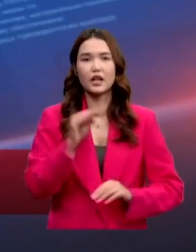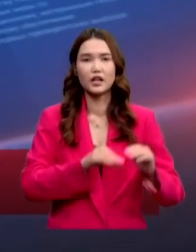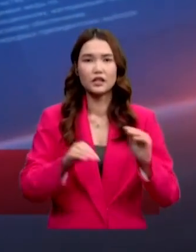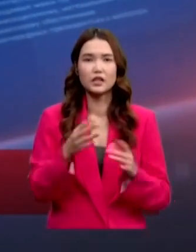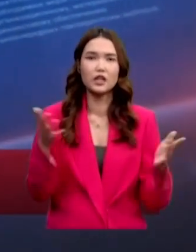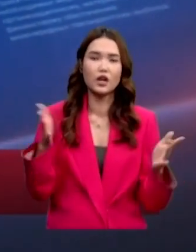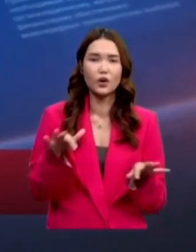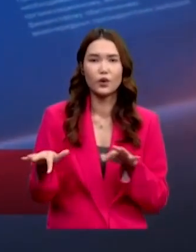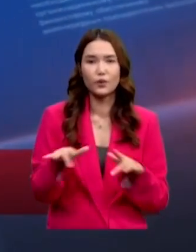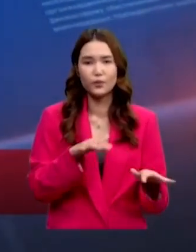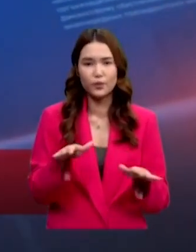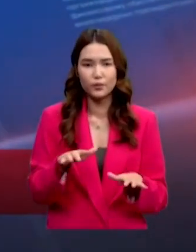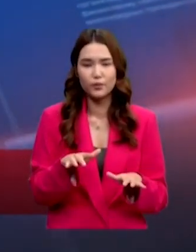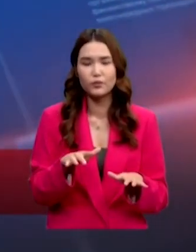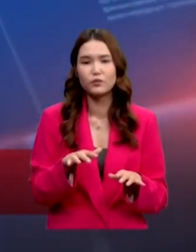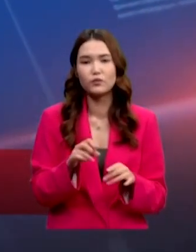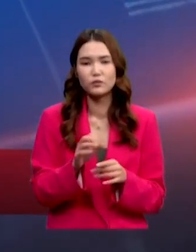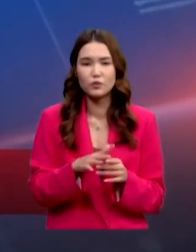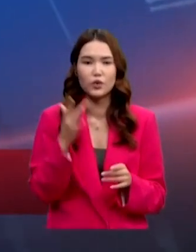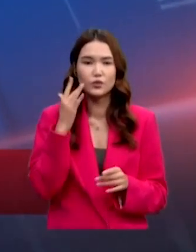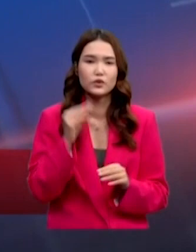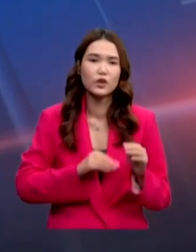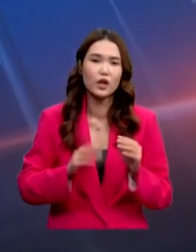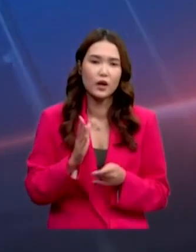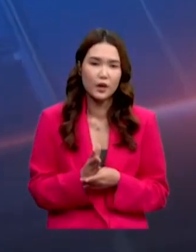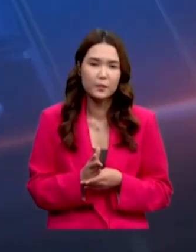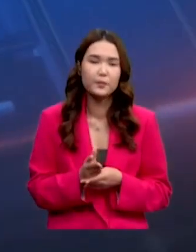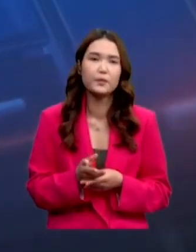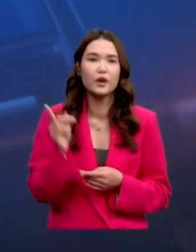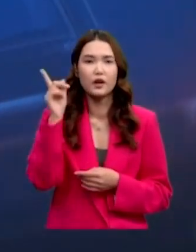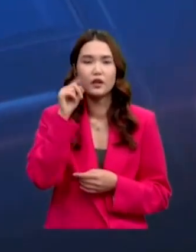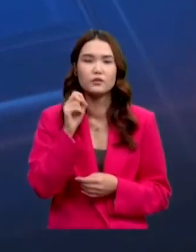процесса идет работа. По многим юрисдикциям поэтому работа идет. Казахстан ни одного тенге не заплатил.